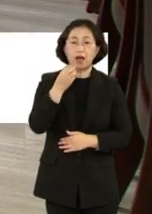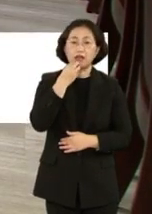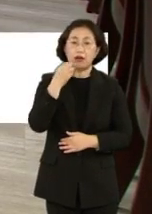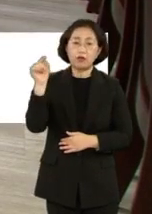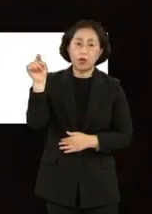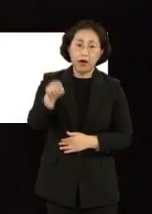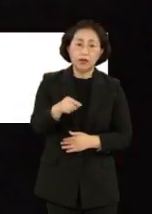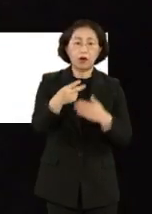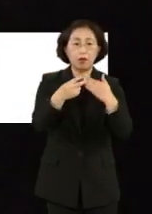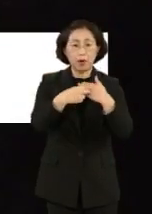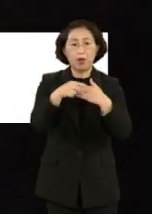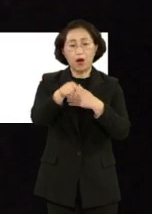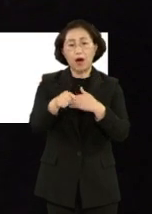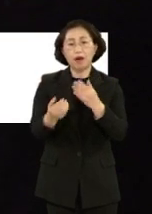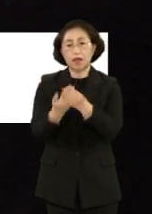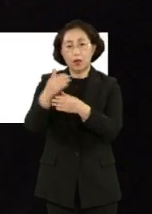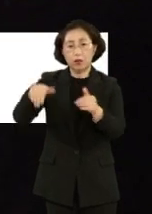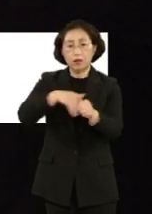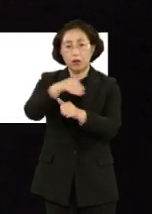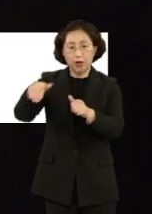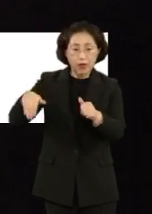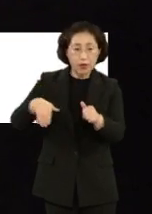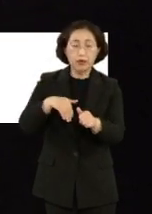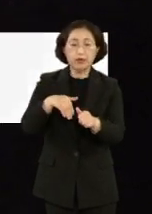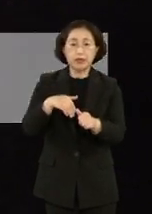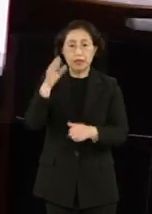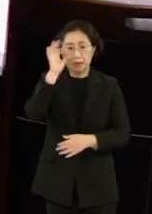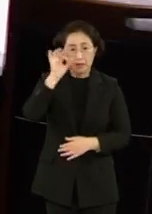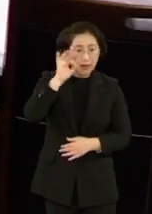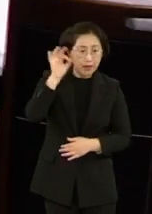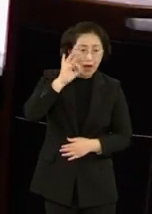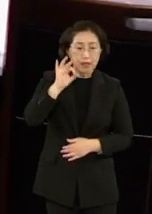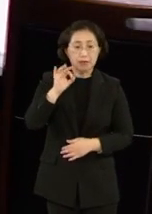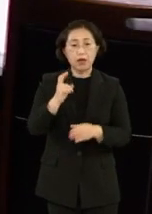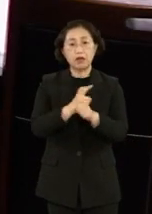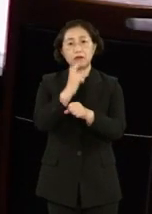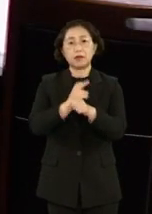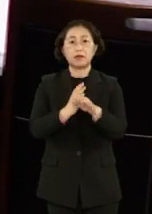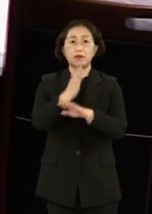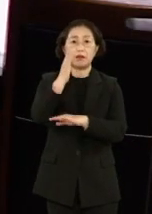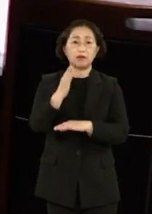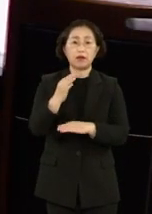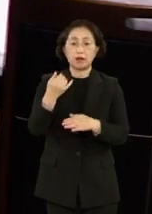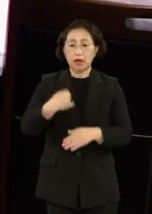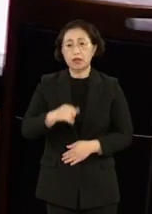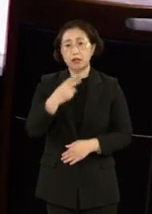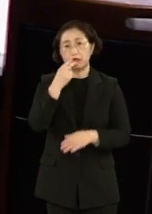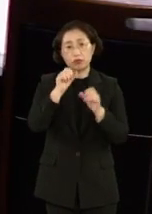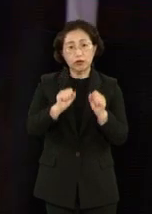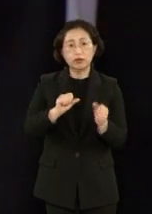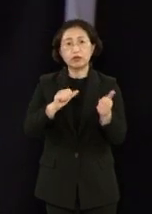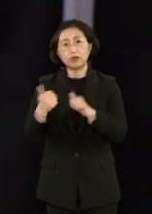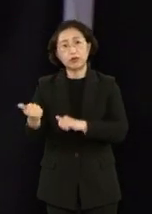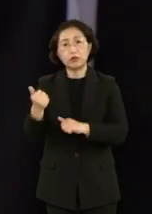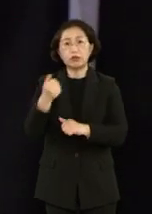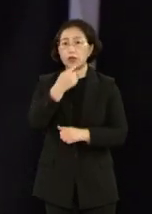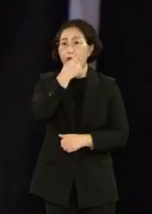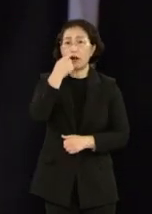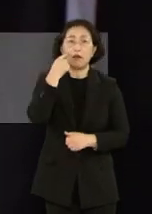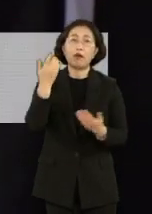올라가 병원과 사고 현장 등을 돌아다녔지만 12시간 넘도록 딸의 생사를 어디서도 확인할 수 없었던 겁니다.